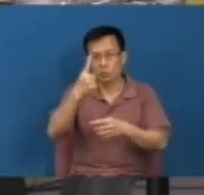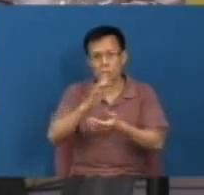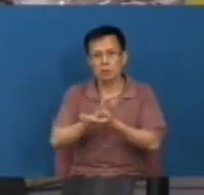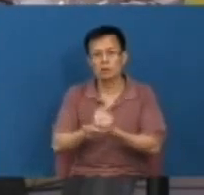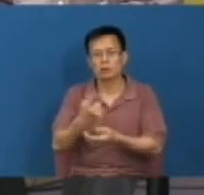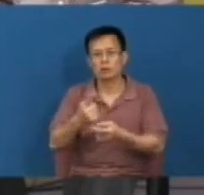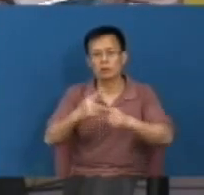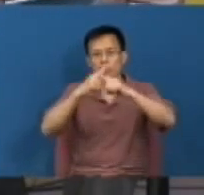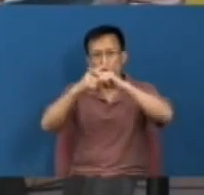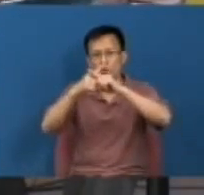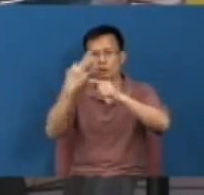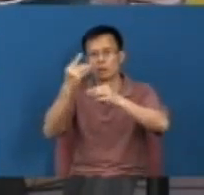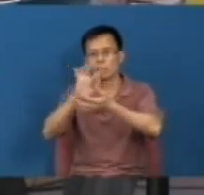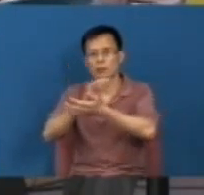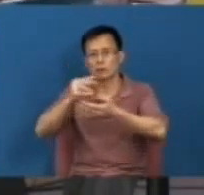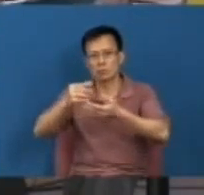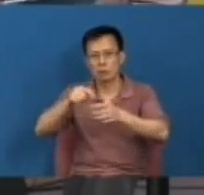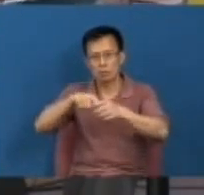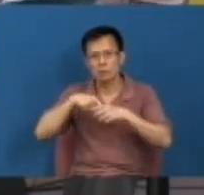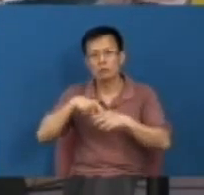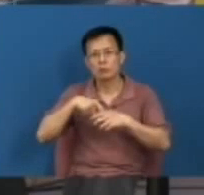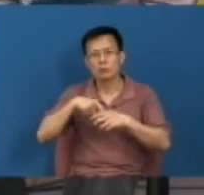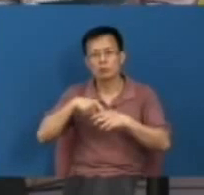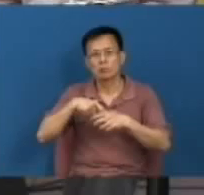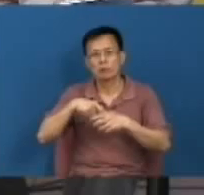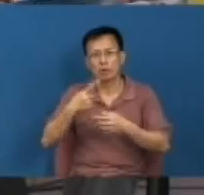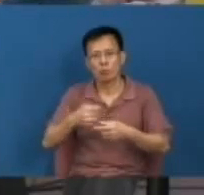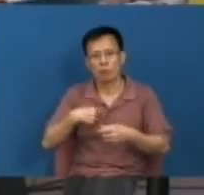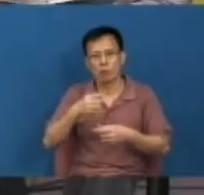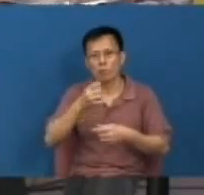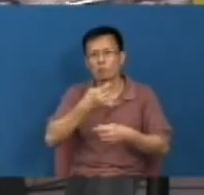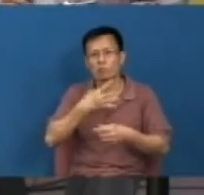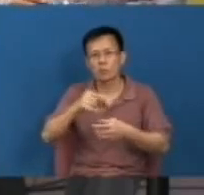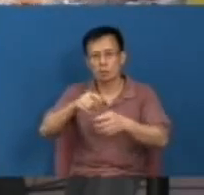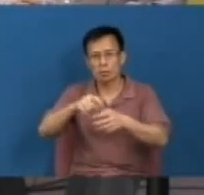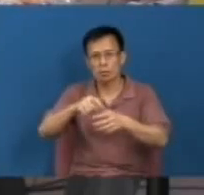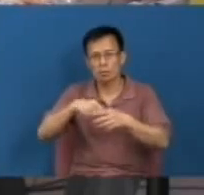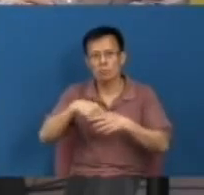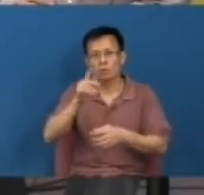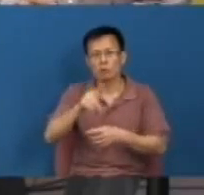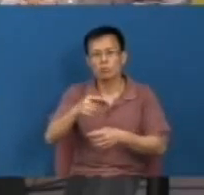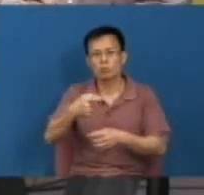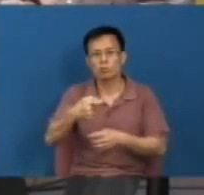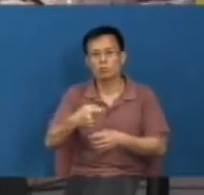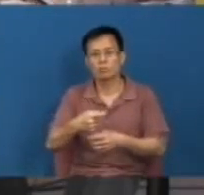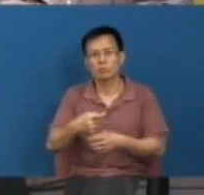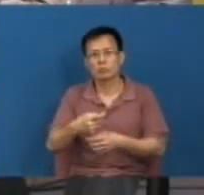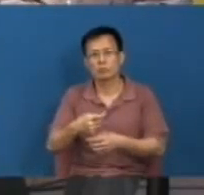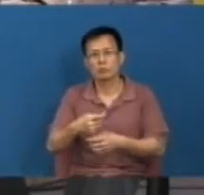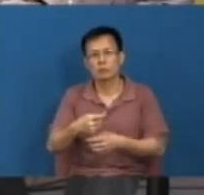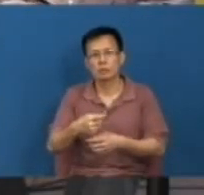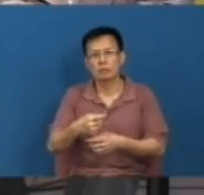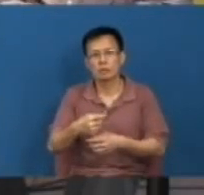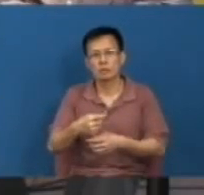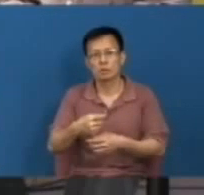多？成幾多年嘅入息啊？ 成幾多年嘅入息啊？我話俾你聽咯，我未收到嘅租金啊，即係我仲仍然有約嘅，嗰度都仲有